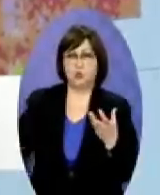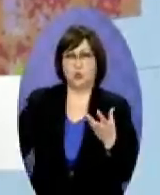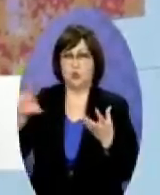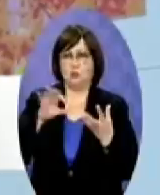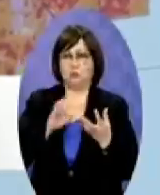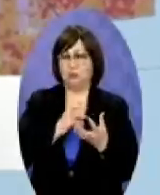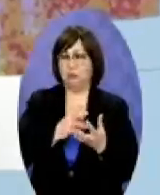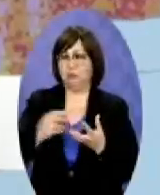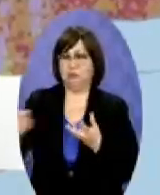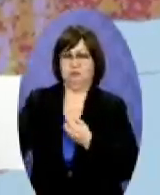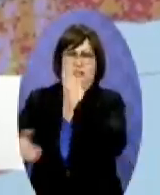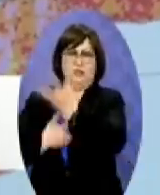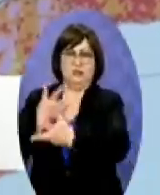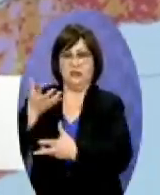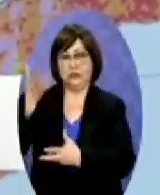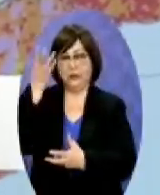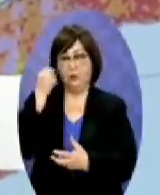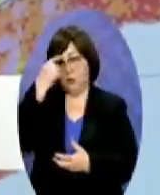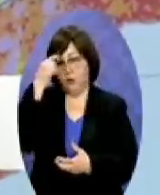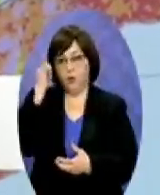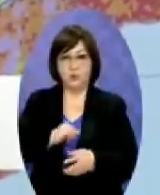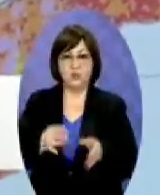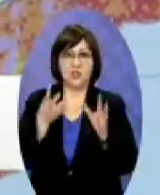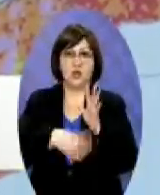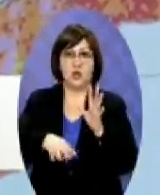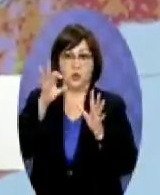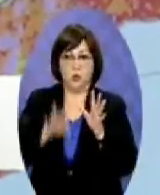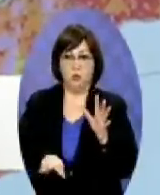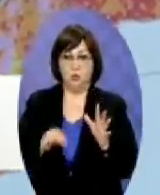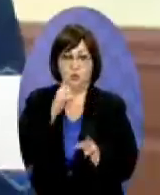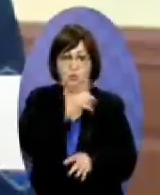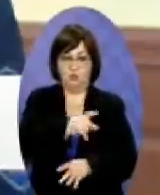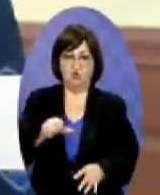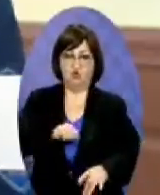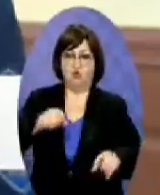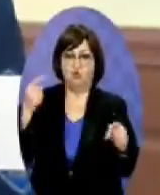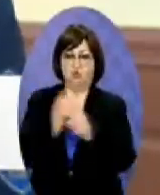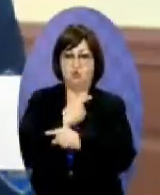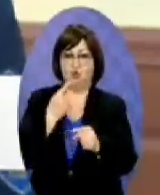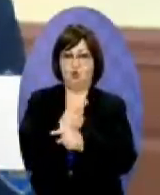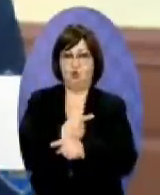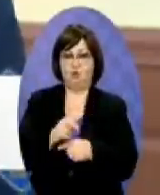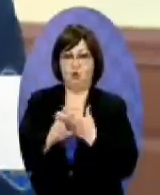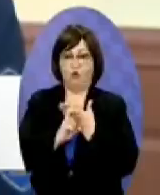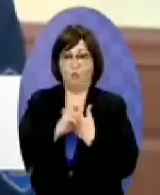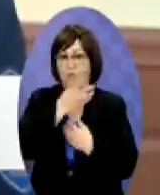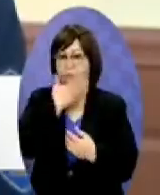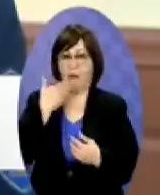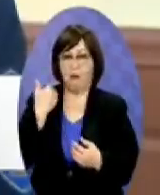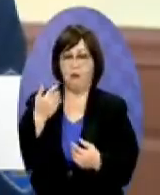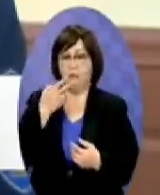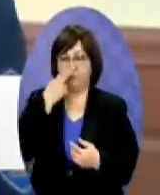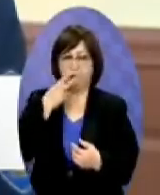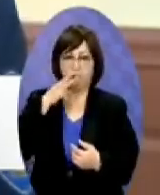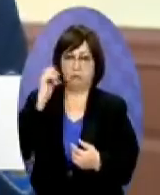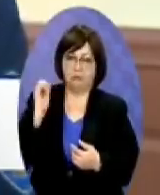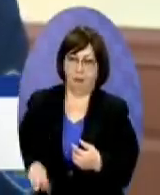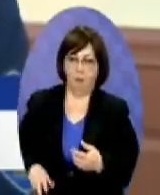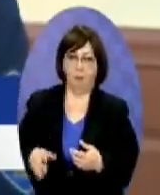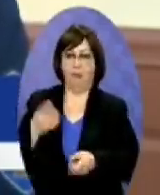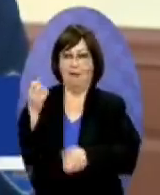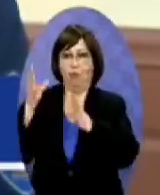болж байна. Монгол орны хувьд бол нэг 90 гаруй хувь нь хүнээс хөдөлтэй төмөр гарч байгаа. Төмрөөс урсан сэргийлэх ажиллагаа, за төмөр гарсан тохиолдолд